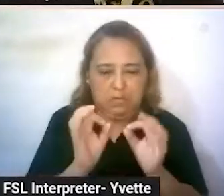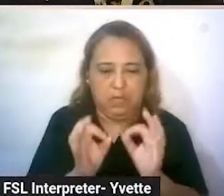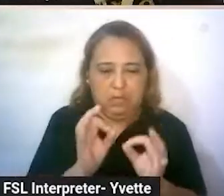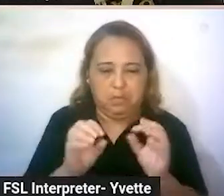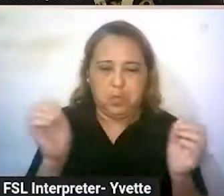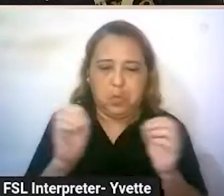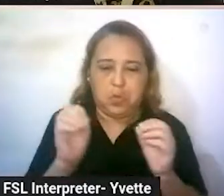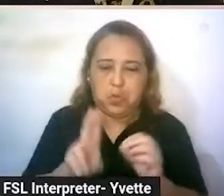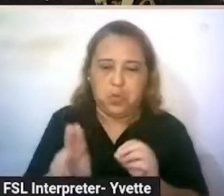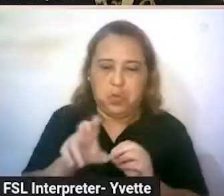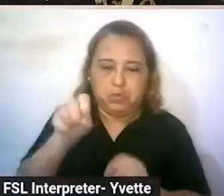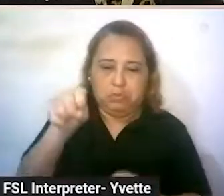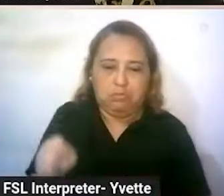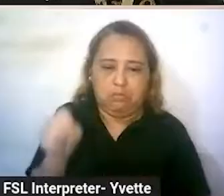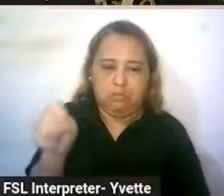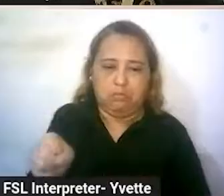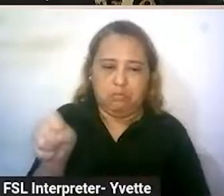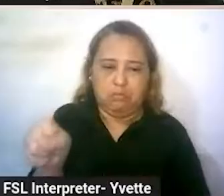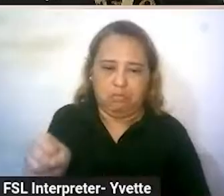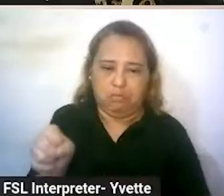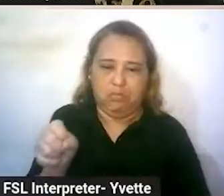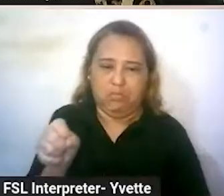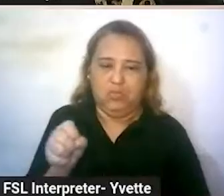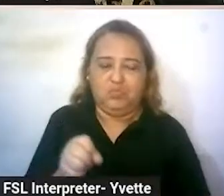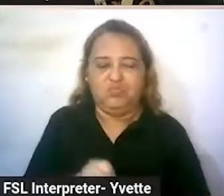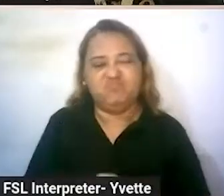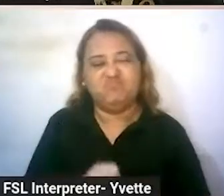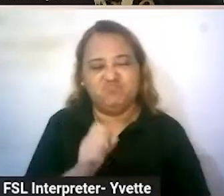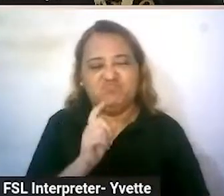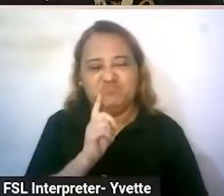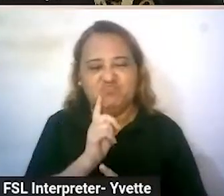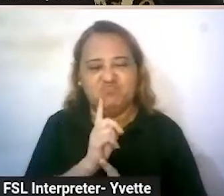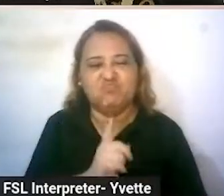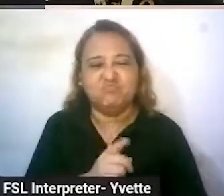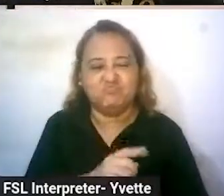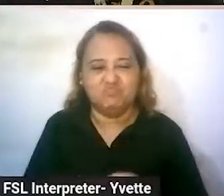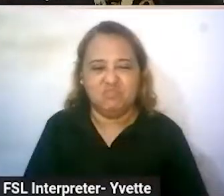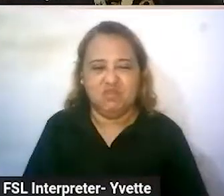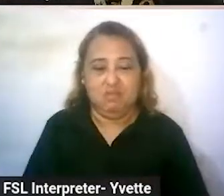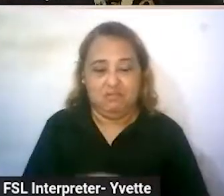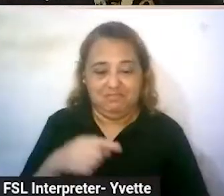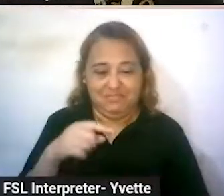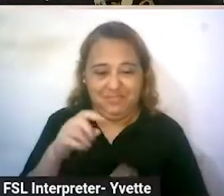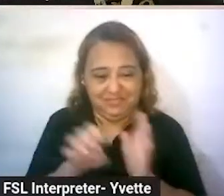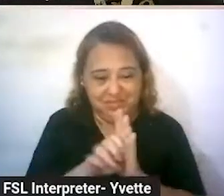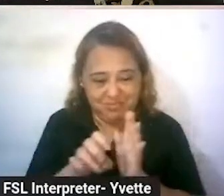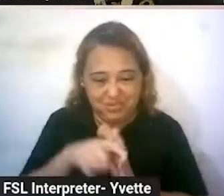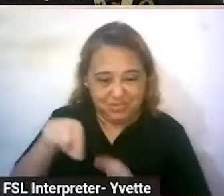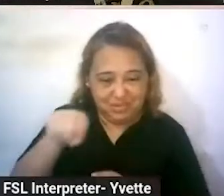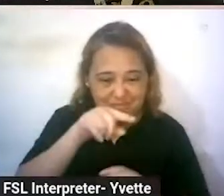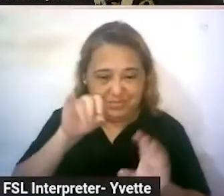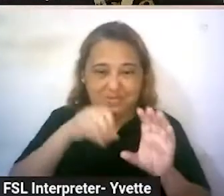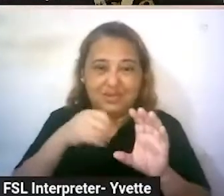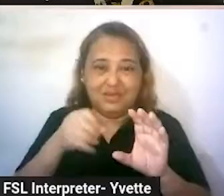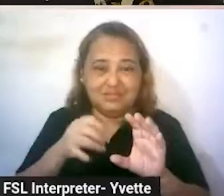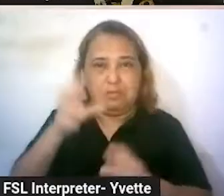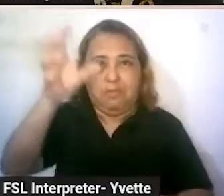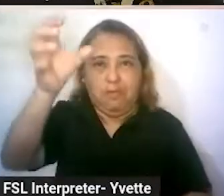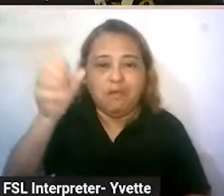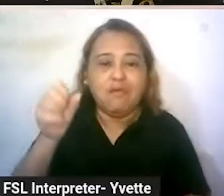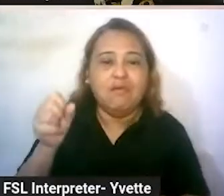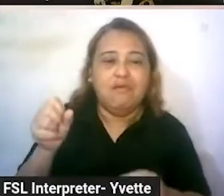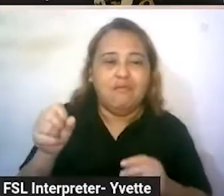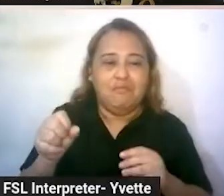para sa kanya. Opo. Correct. Mm-hmm. Kasi minsan, di ba tayo, like for example, pag nag-jeep tayo, di ba, pagka minsan